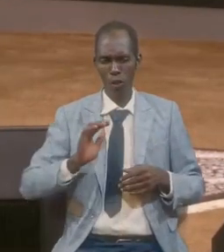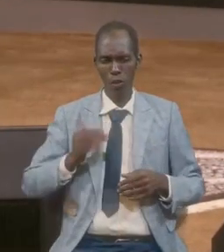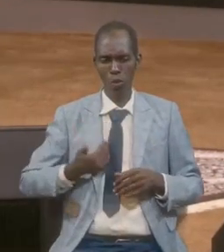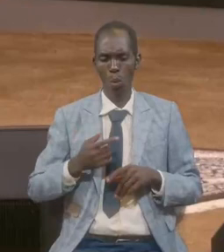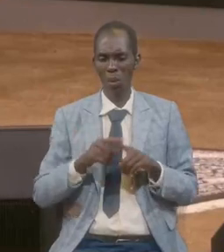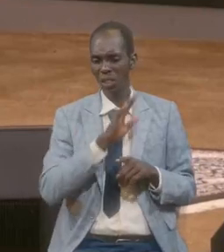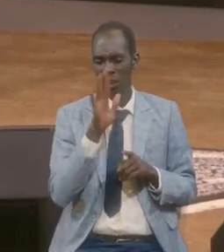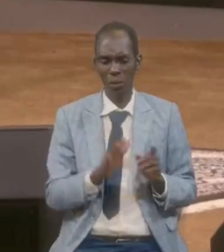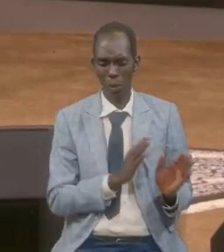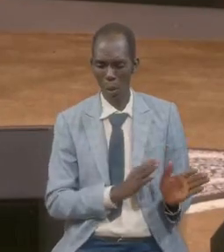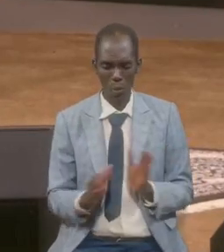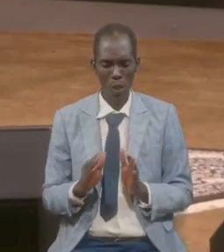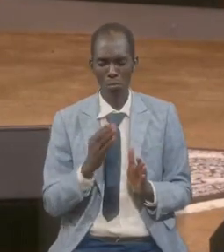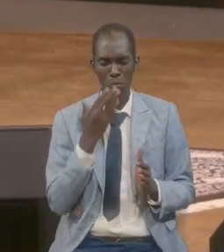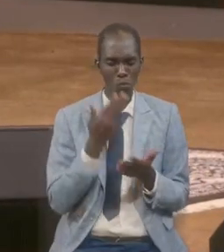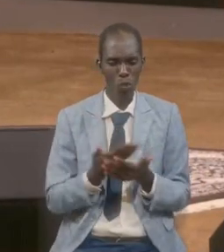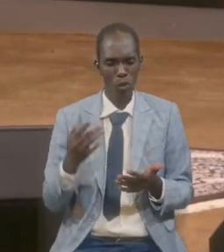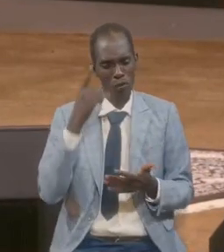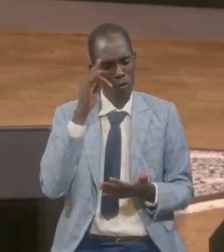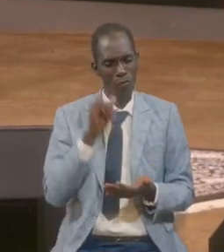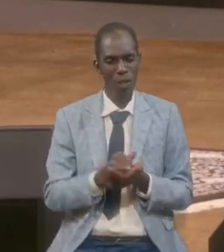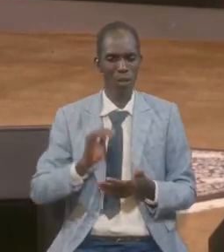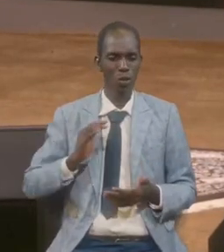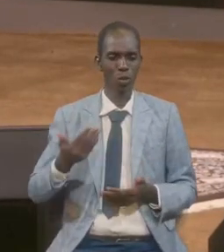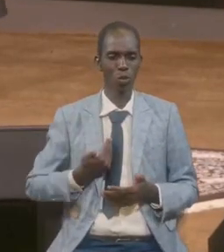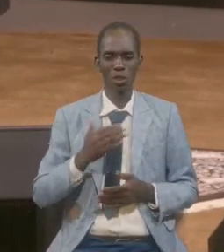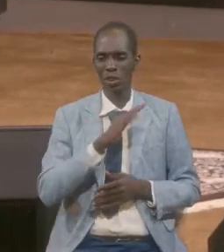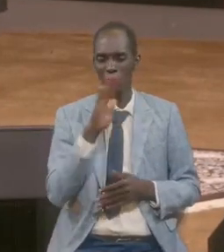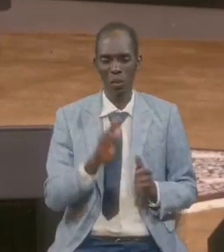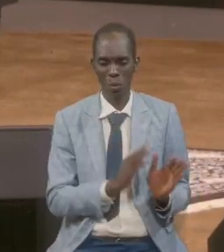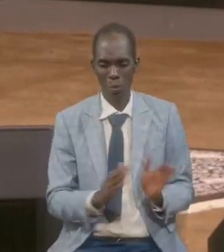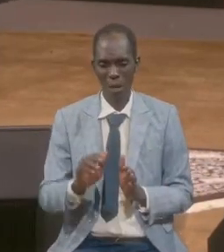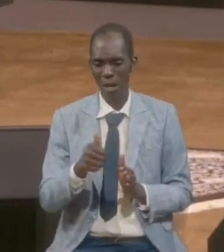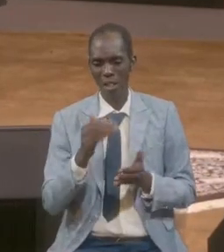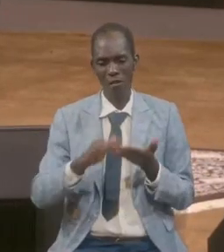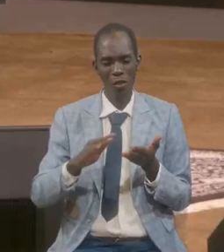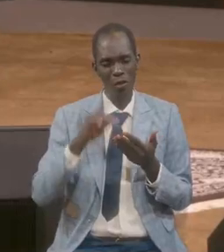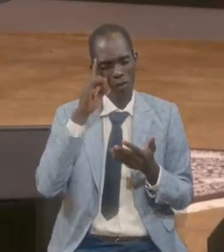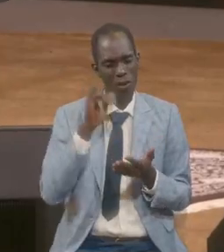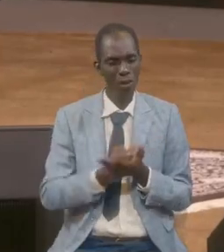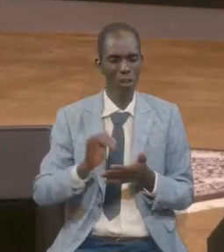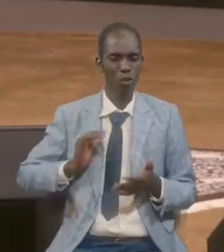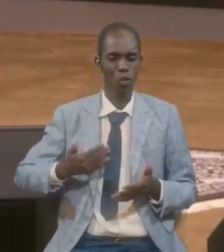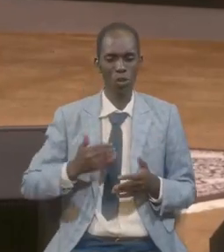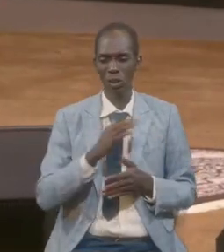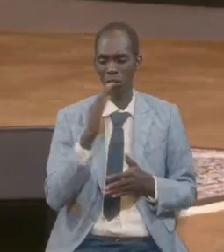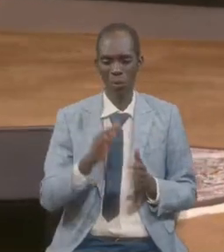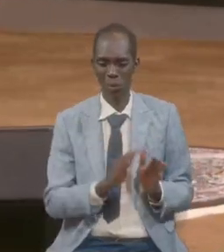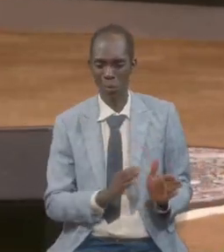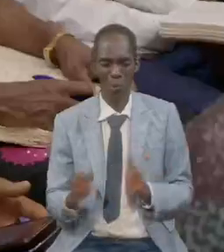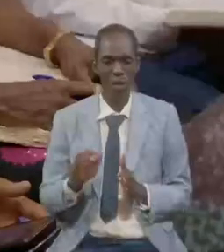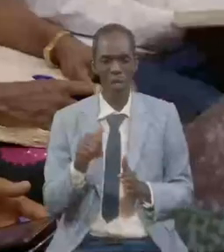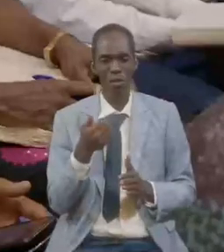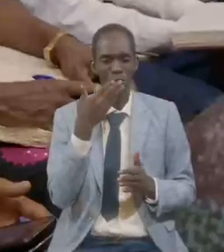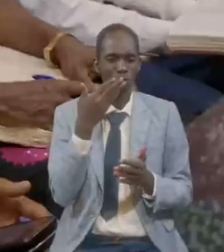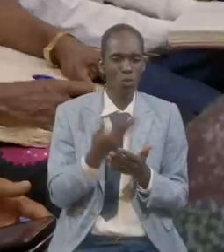de préparation pour cette âme. Il n'y a pas de pardon pour l'âme. Il n'y a pas de salut pour l'âme. Là, il n'y a